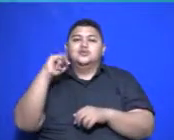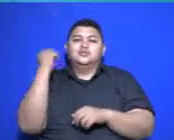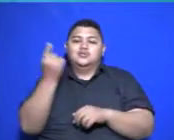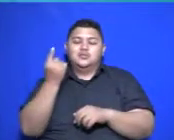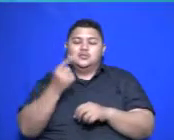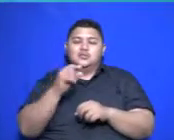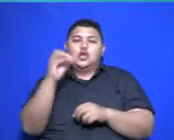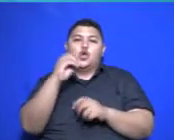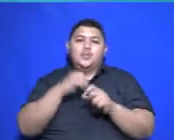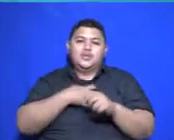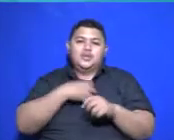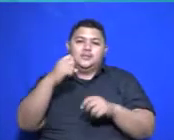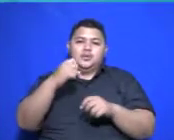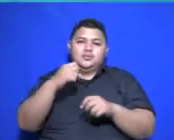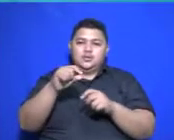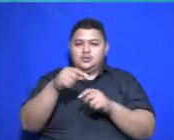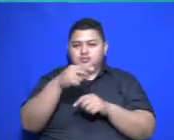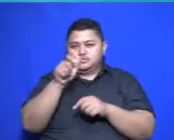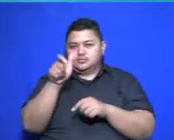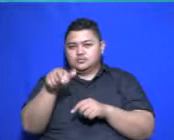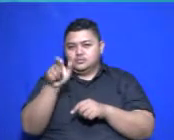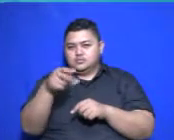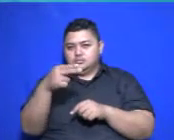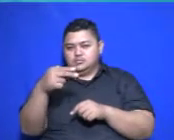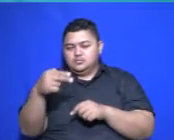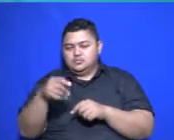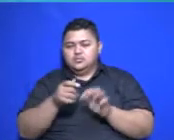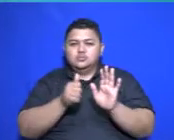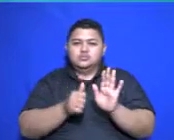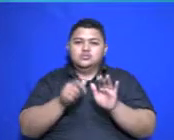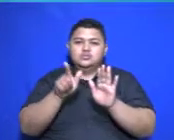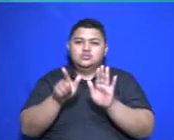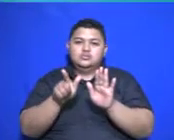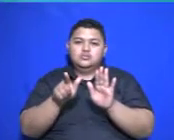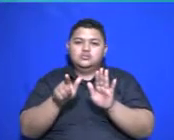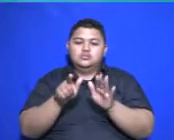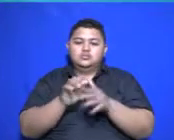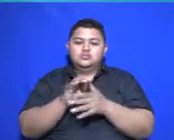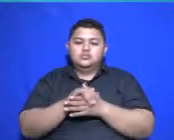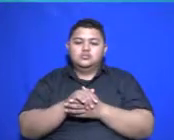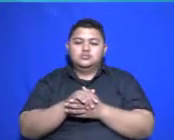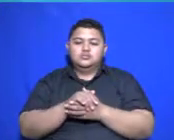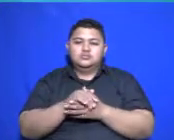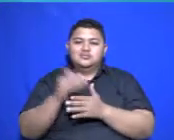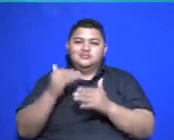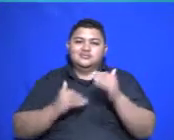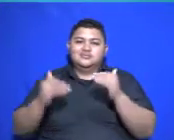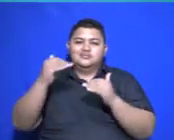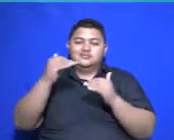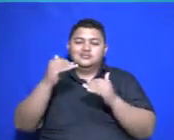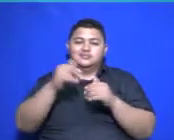optimisme masyarakat Indonesia, capaian poin 67, berada di atas negara-negara lain